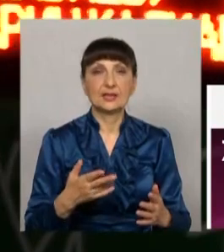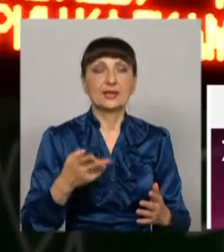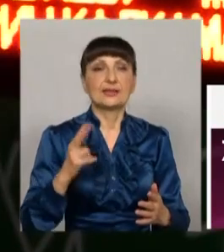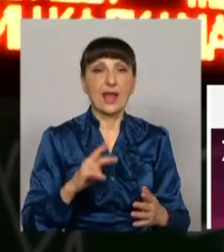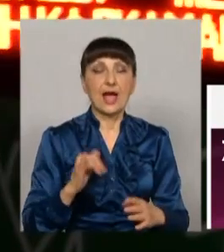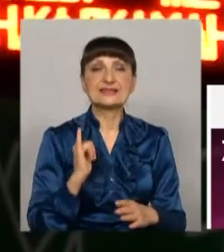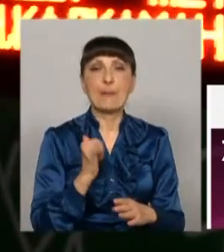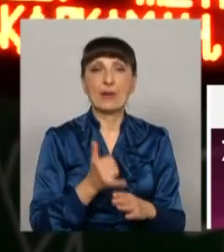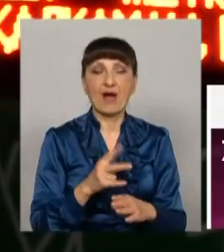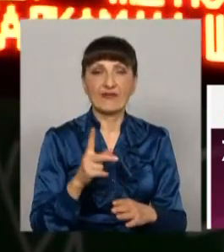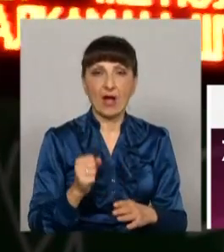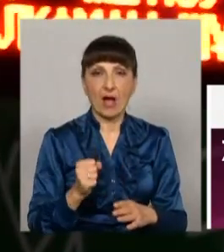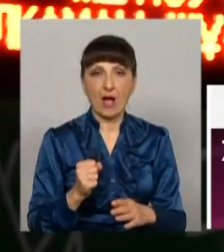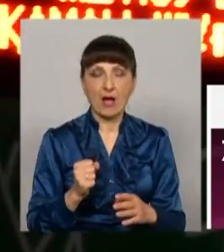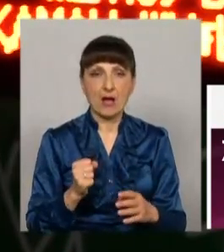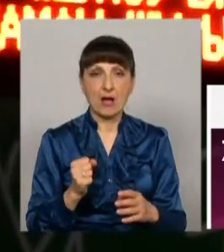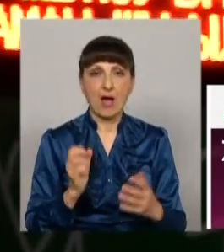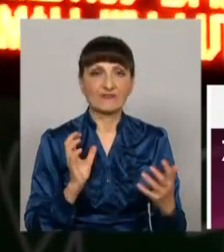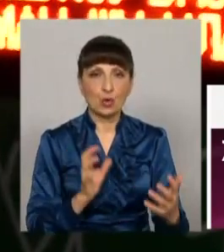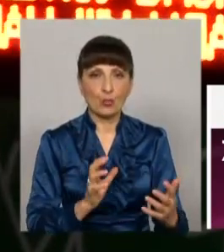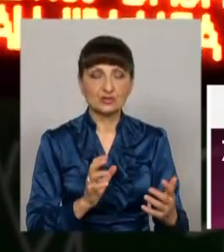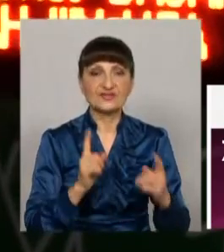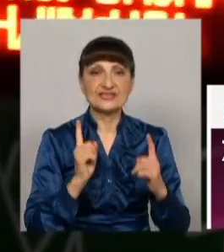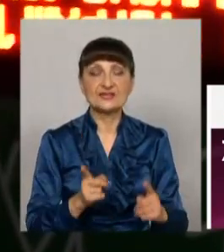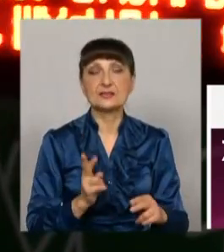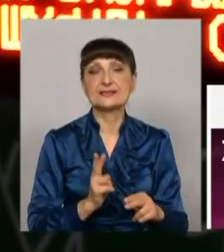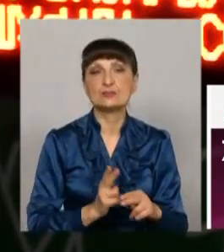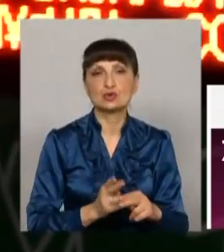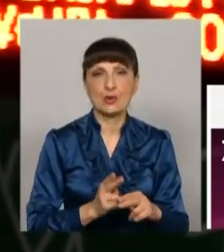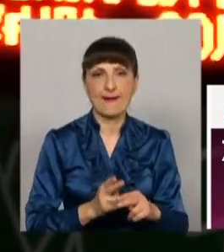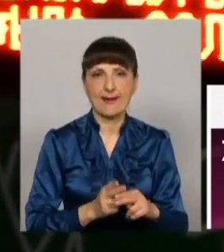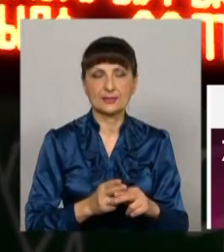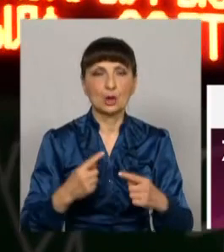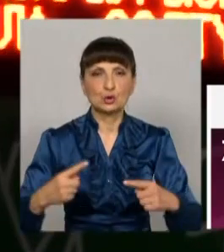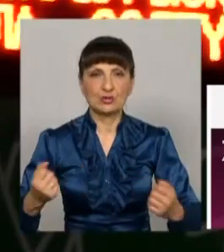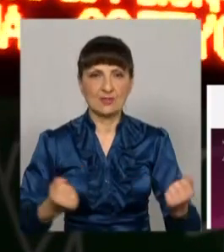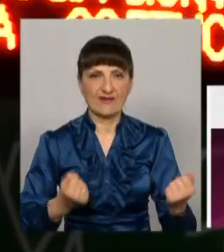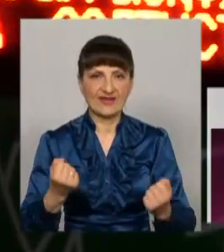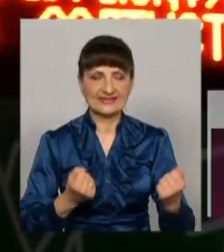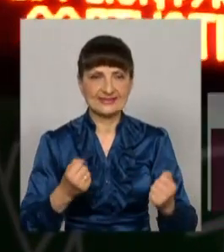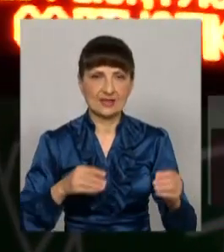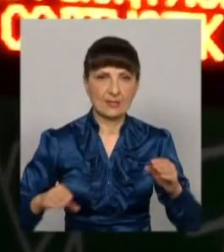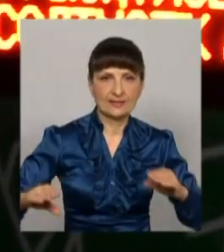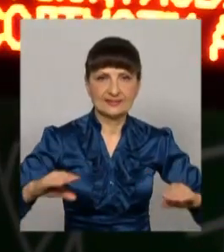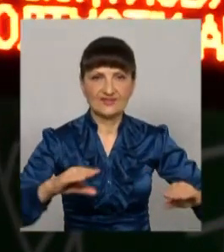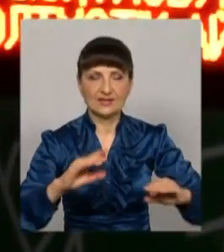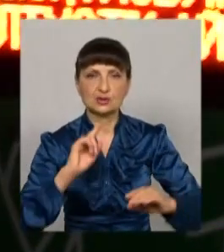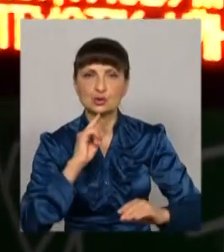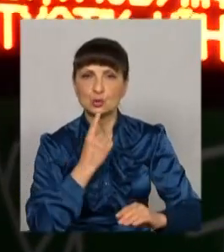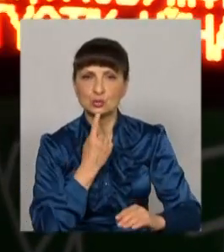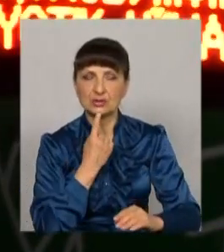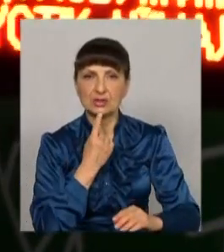заправки, да, этого автотранспорта, что в действительности мешает другим водителям передвигаться и